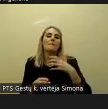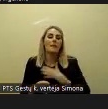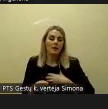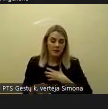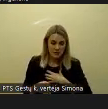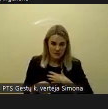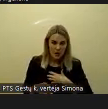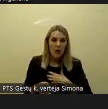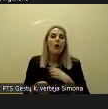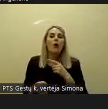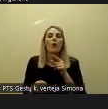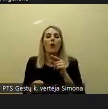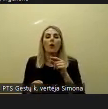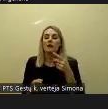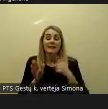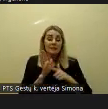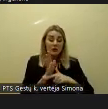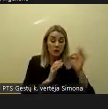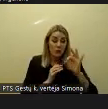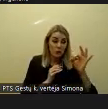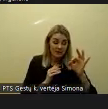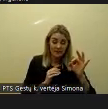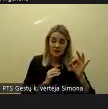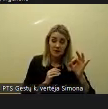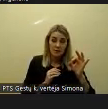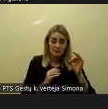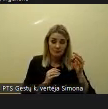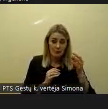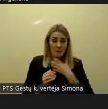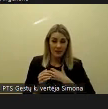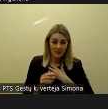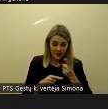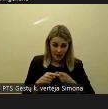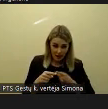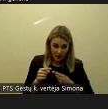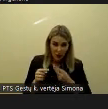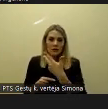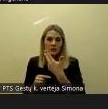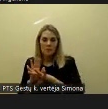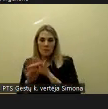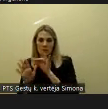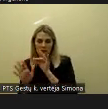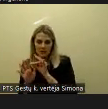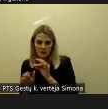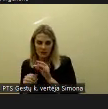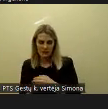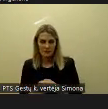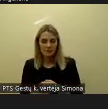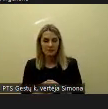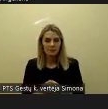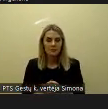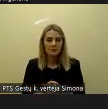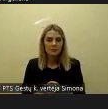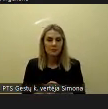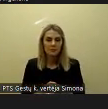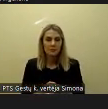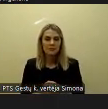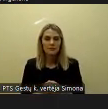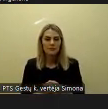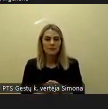yra pasirinktiniai. Tai va, tai reiškia programos nuseklumas arba darna, tai yra labai svarbu.